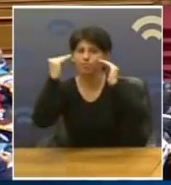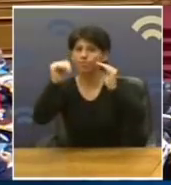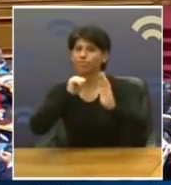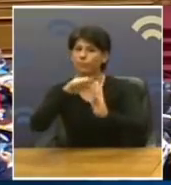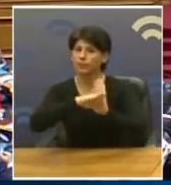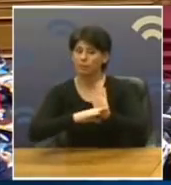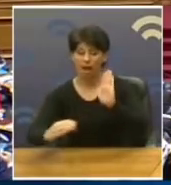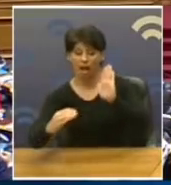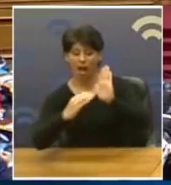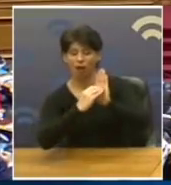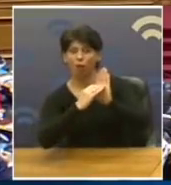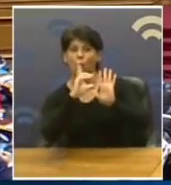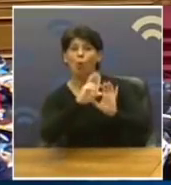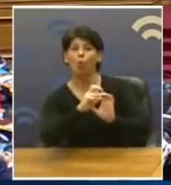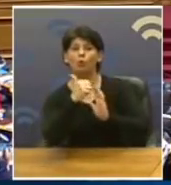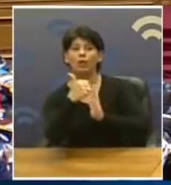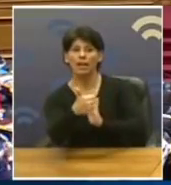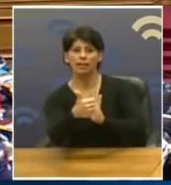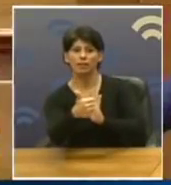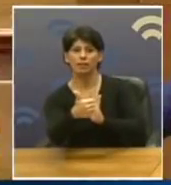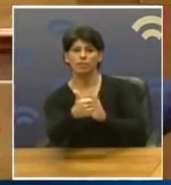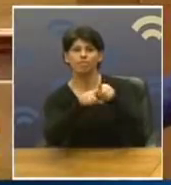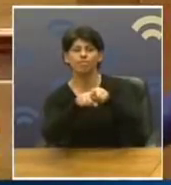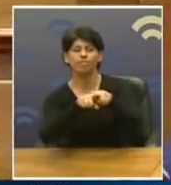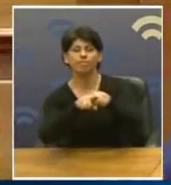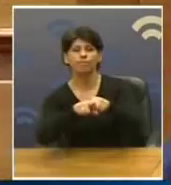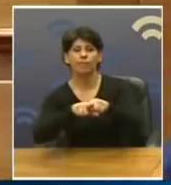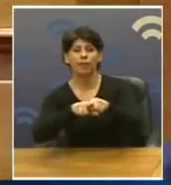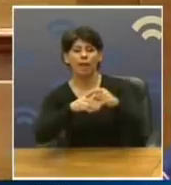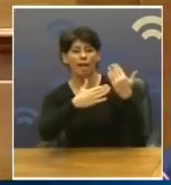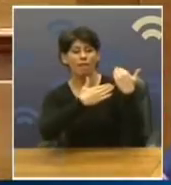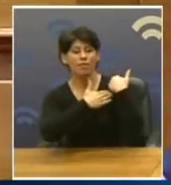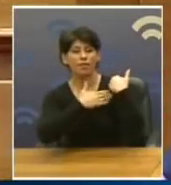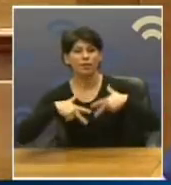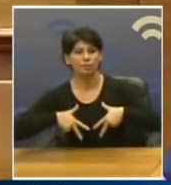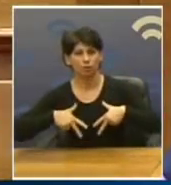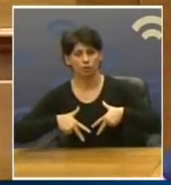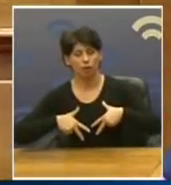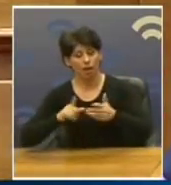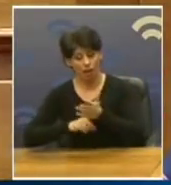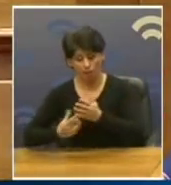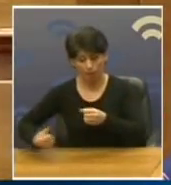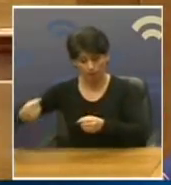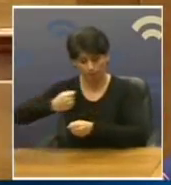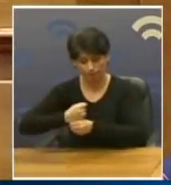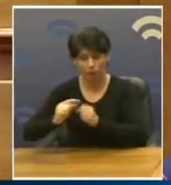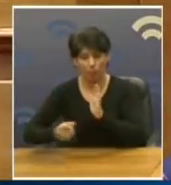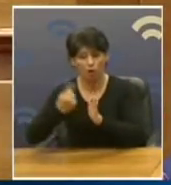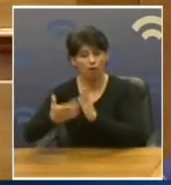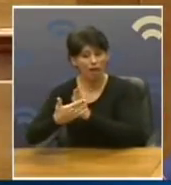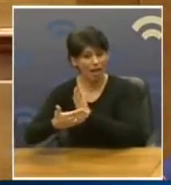το άρθρο 86. Έπρεπε να έρθει η αριστερά για πρώτη φορά με κοινοβουλευτική πλειοψηφία για να κινήσει